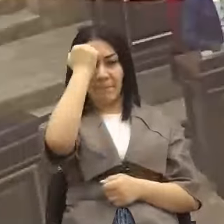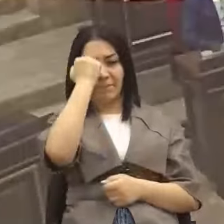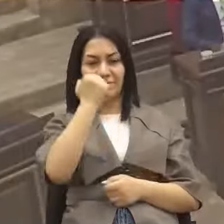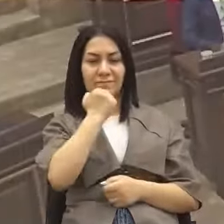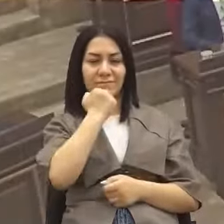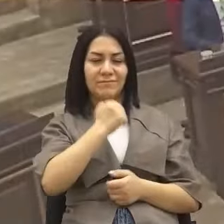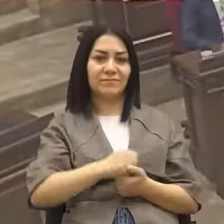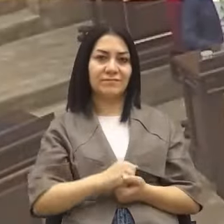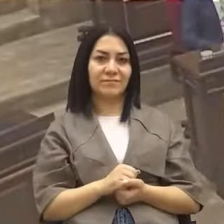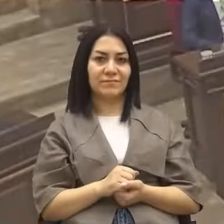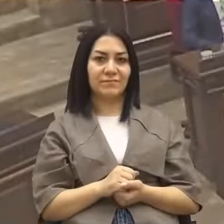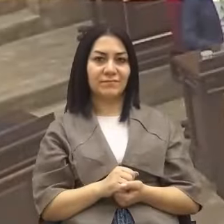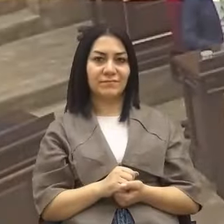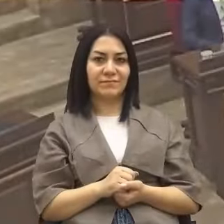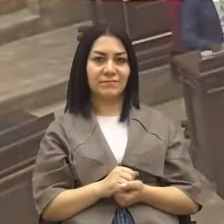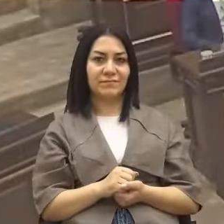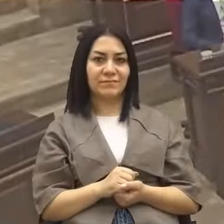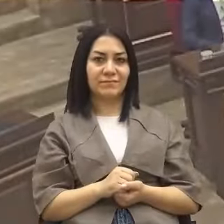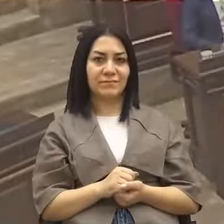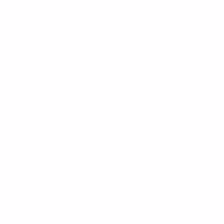Շնորհակալություն։